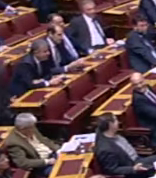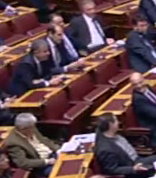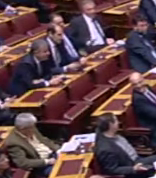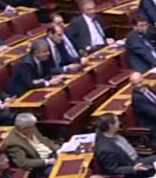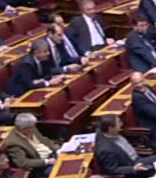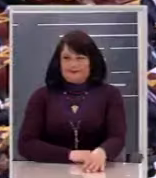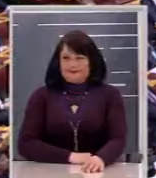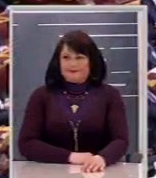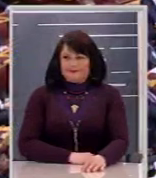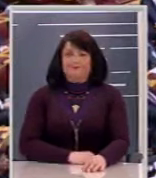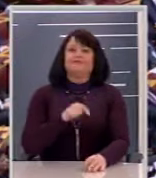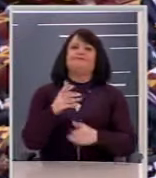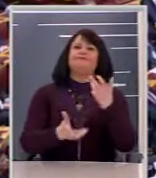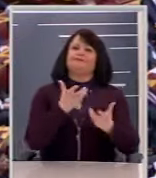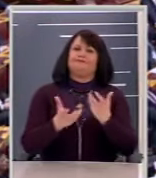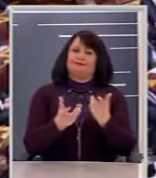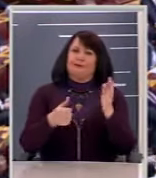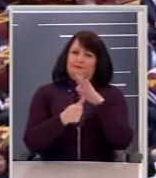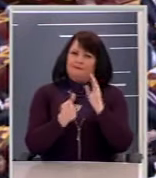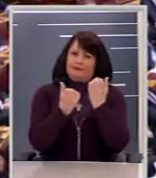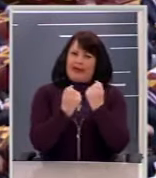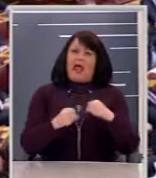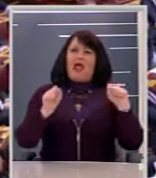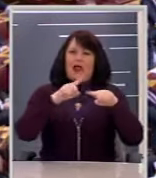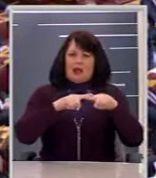Κύριε Πρόεδρε, κυρίες και κύριοι συνάδελφοι.